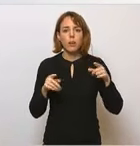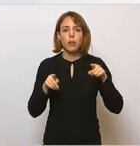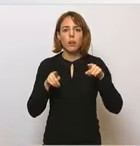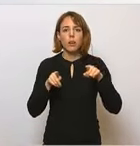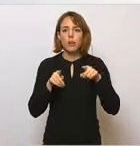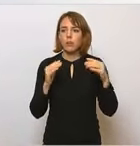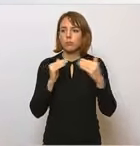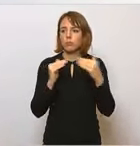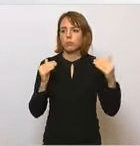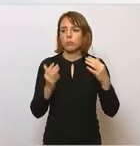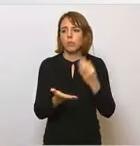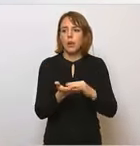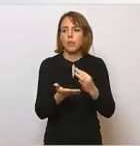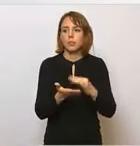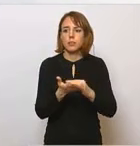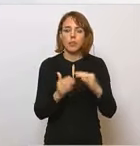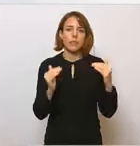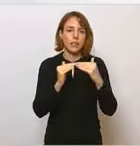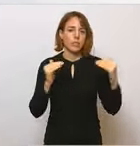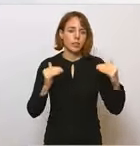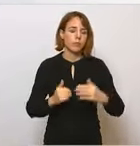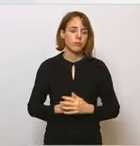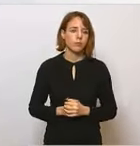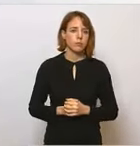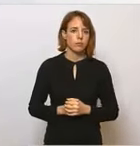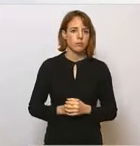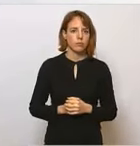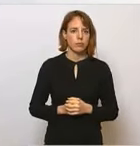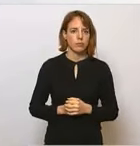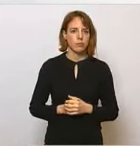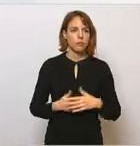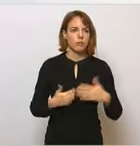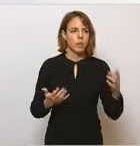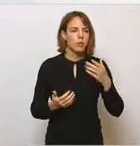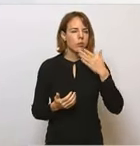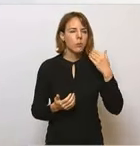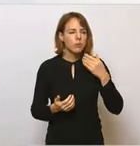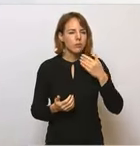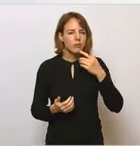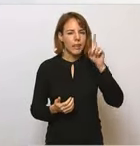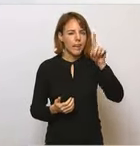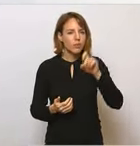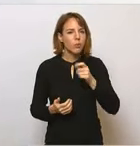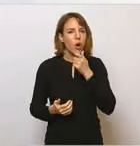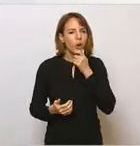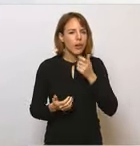So I will ask you your question in English, but we'll make it. Je vais vous poser la question en anglais, ce sera plus simple.